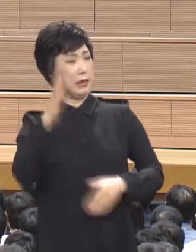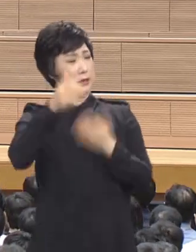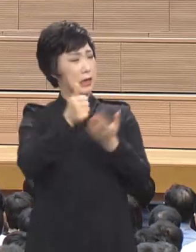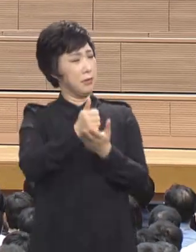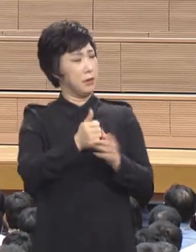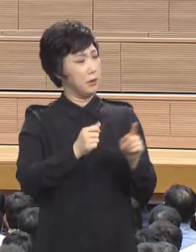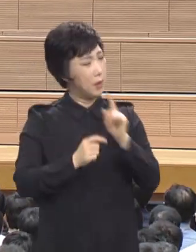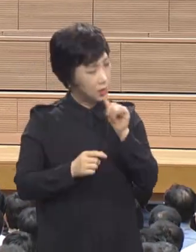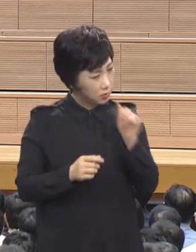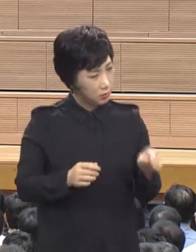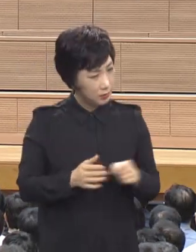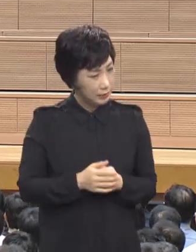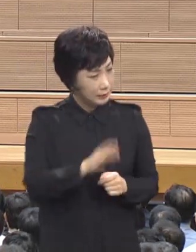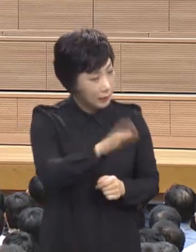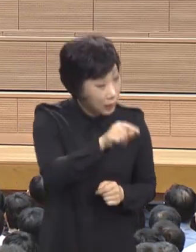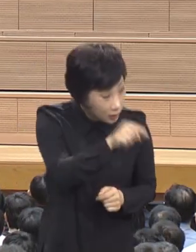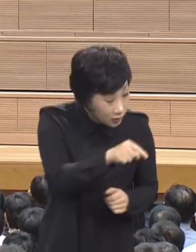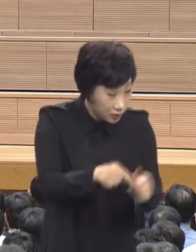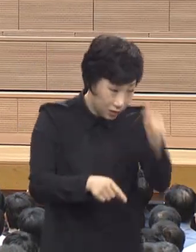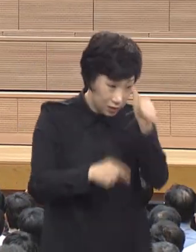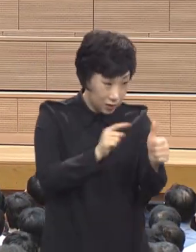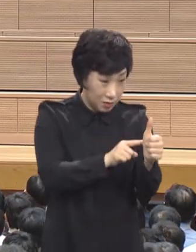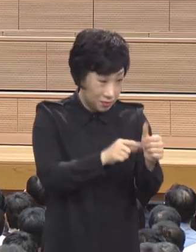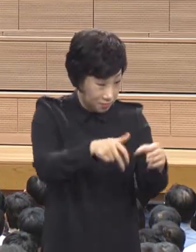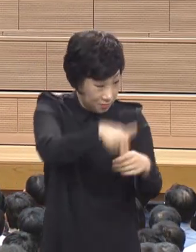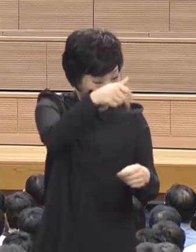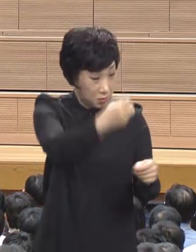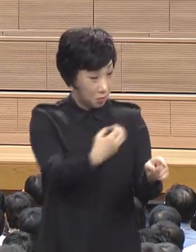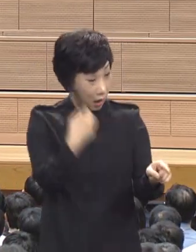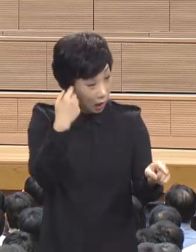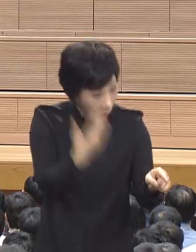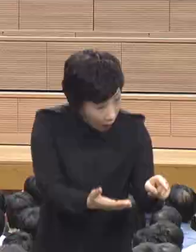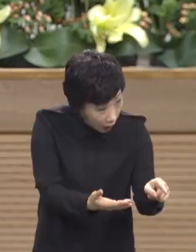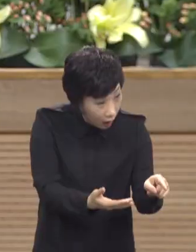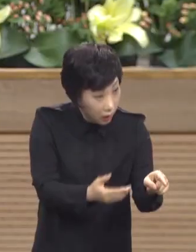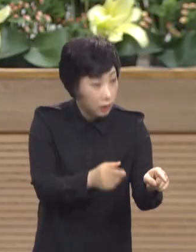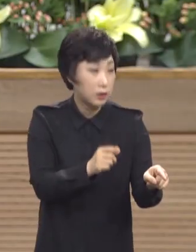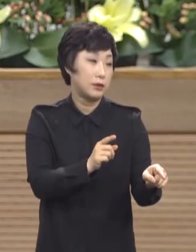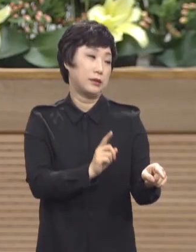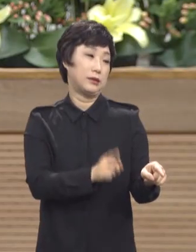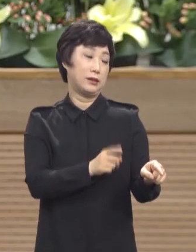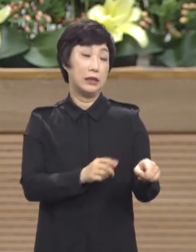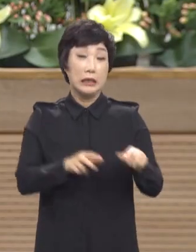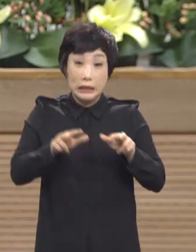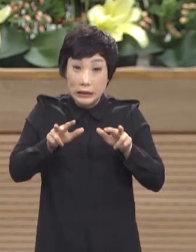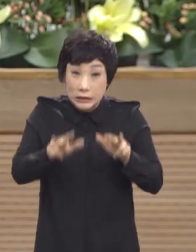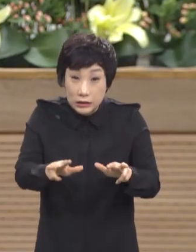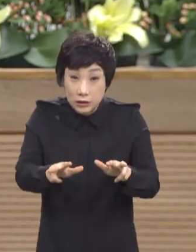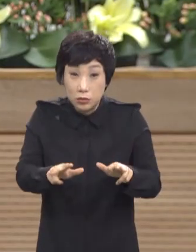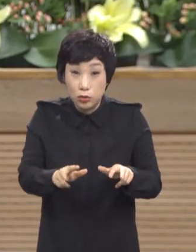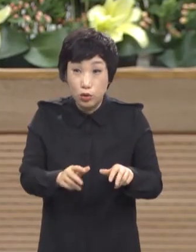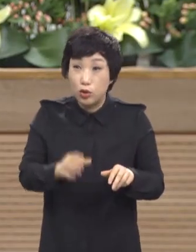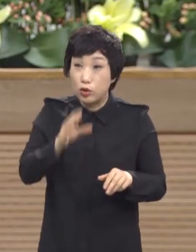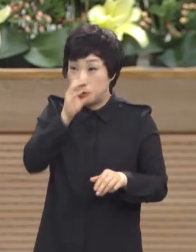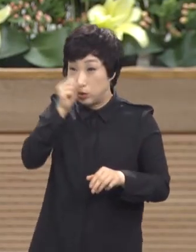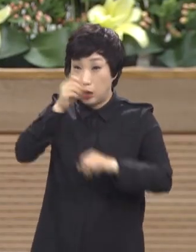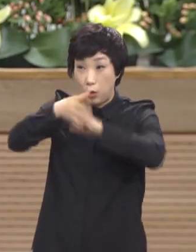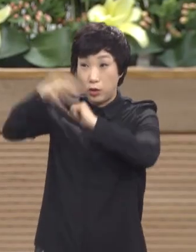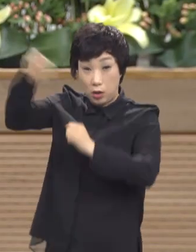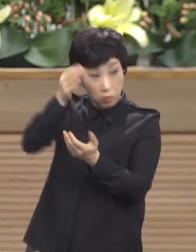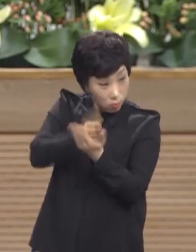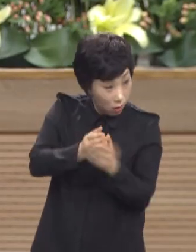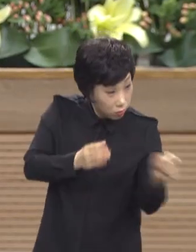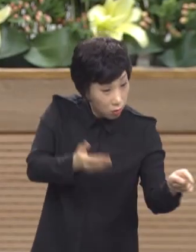야, 인마. 내가 너보고 벗었음을 구하라고 하더냐? 지금 왜 먹지 말라는